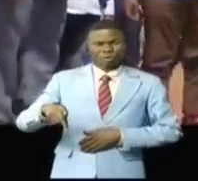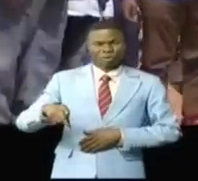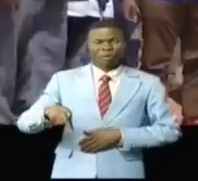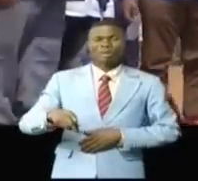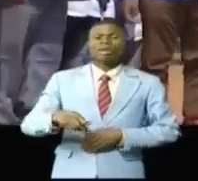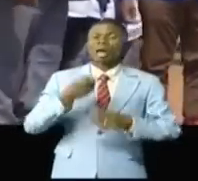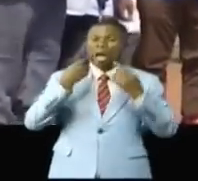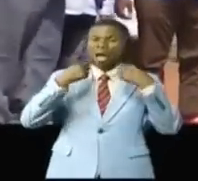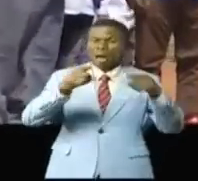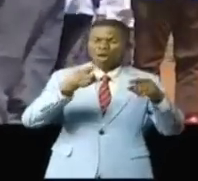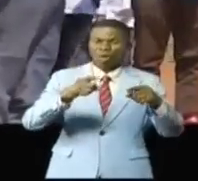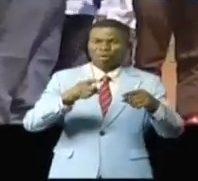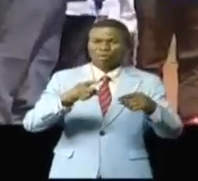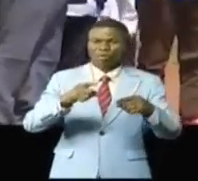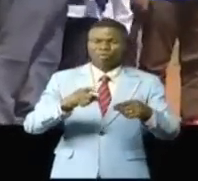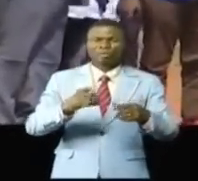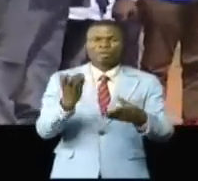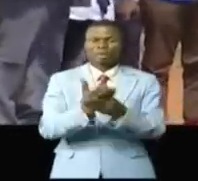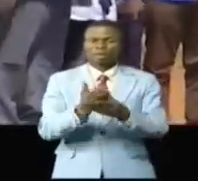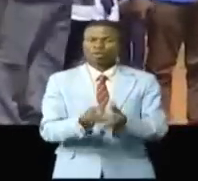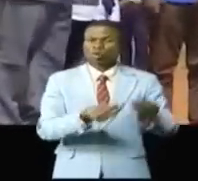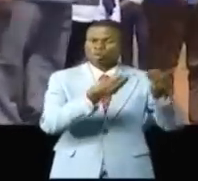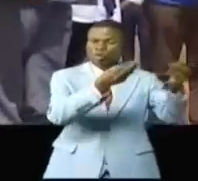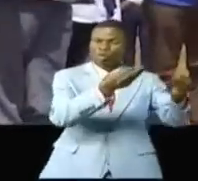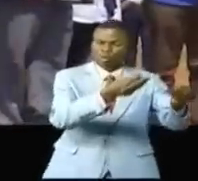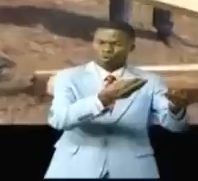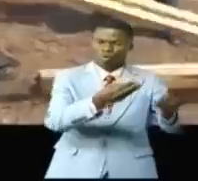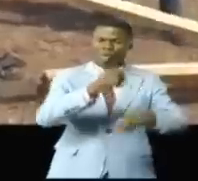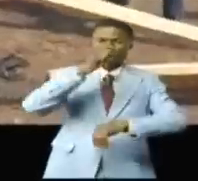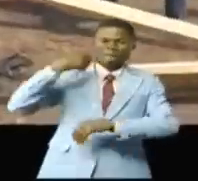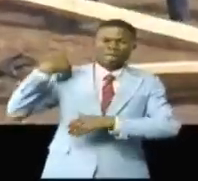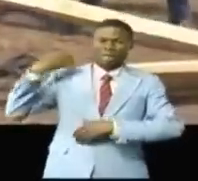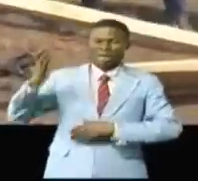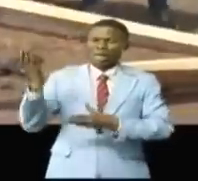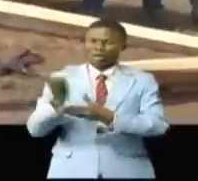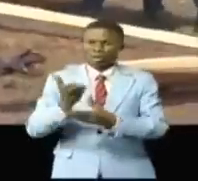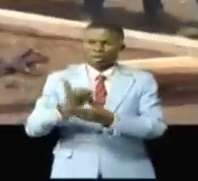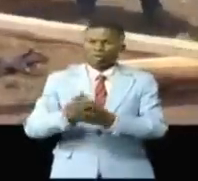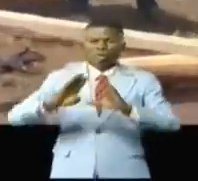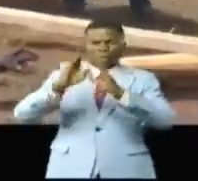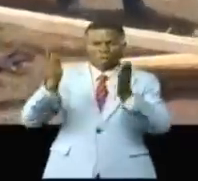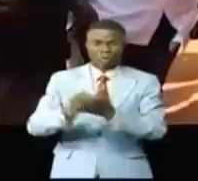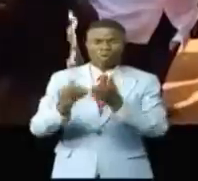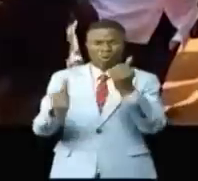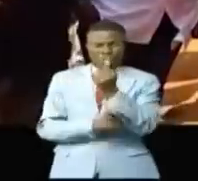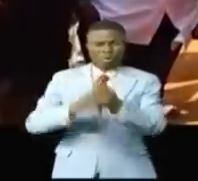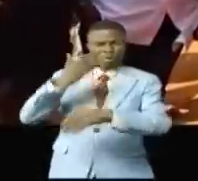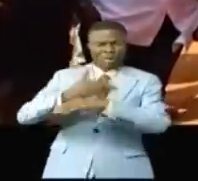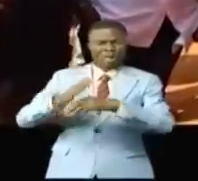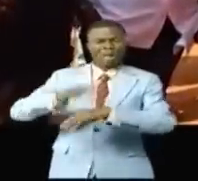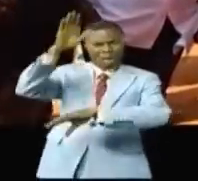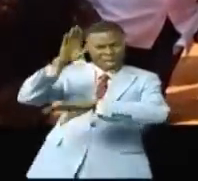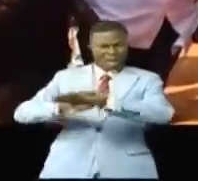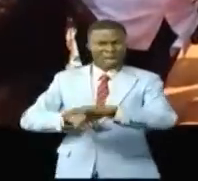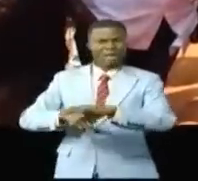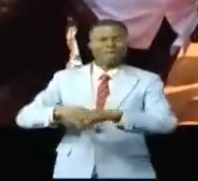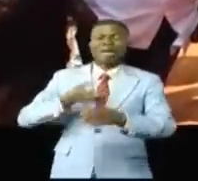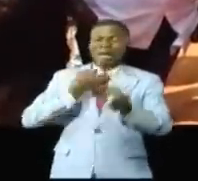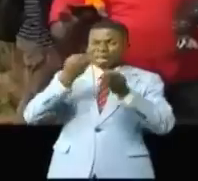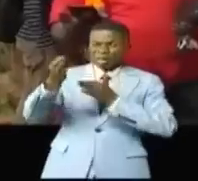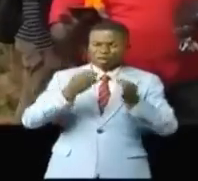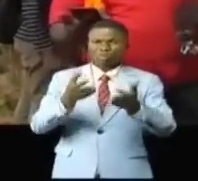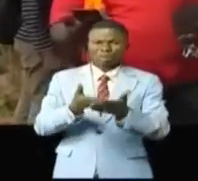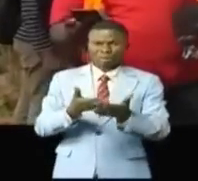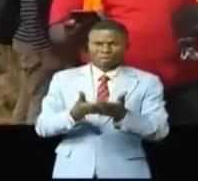annonce déjà le dépôt auprès de la commission PAJ, un document pour que toutes les parties soient invitées pour